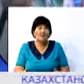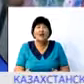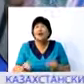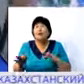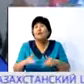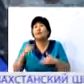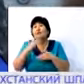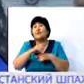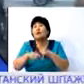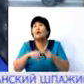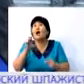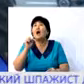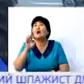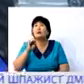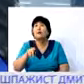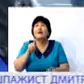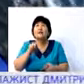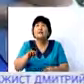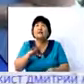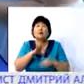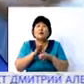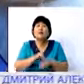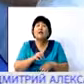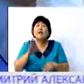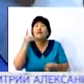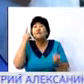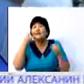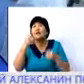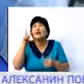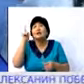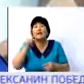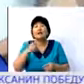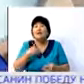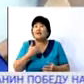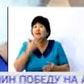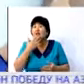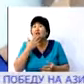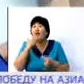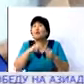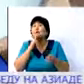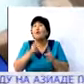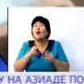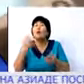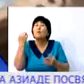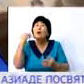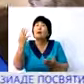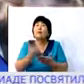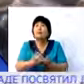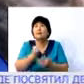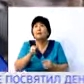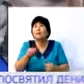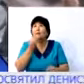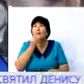Мероприятие вечером продолжилось на Арбате. Здесь была организована викторина на знание национальных обычаев и кухни. Победители получили возможность